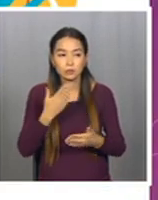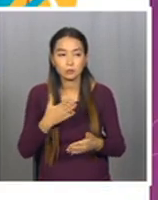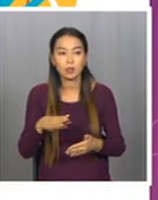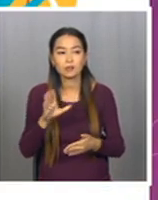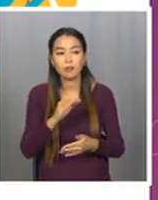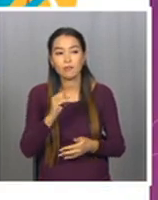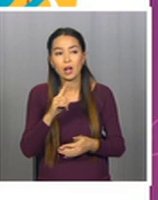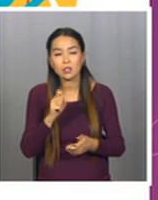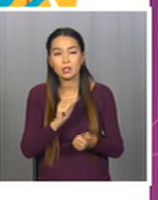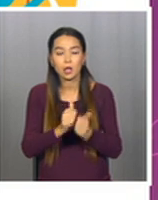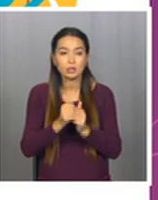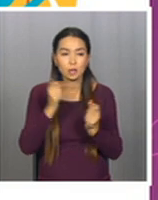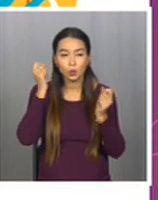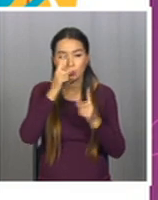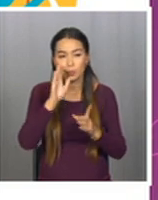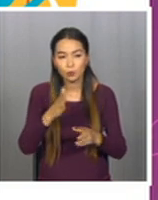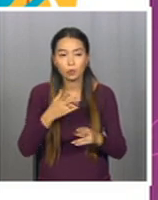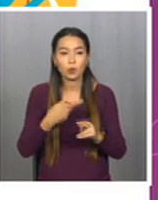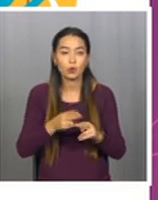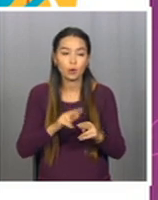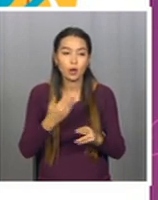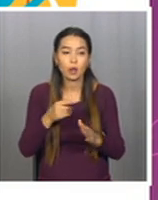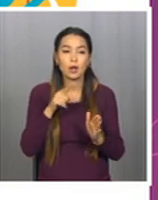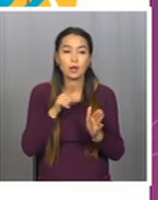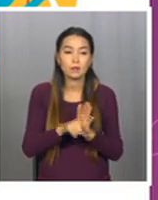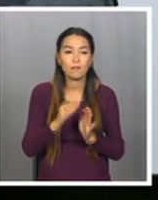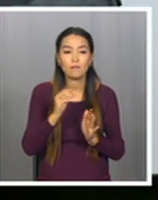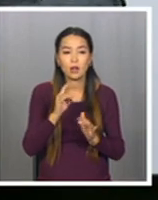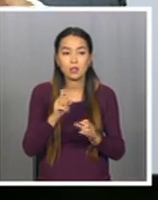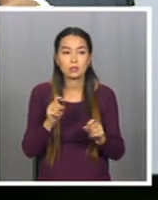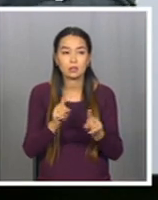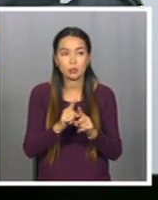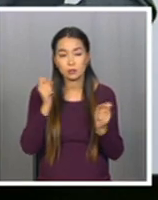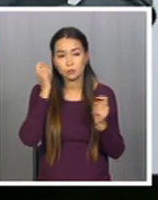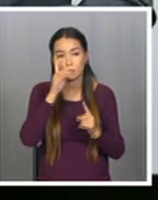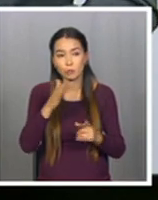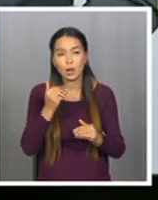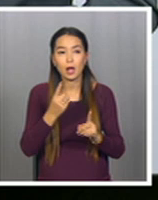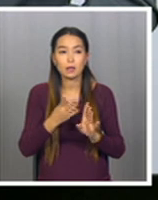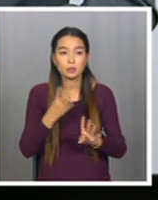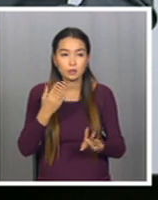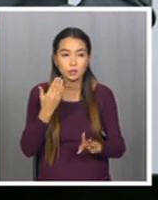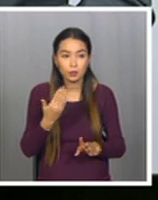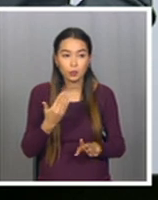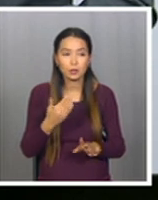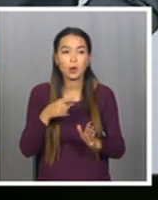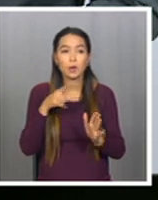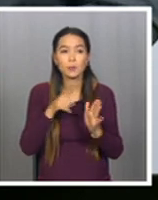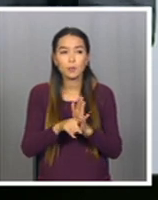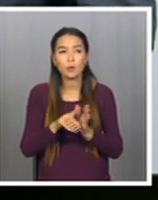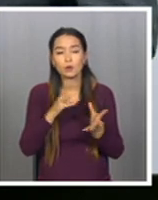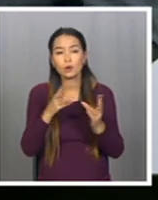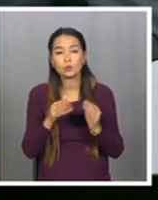анықтау, яғни резистор жалған кездегі фаза ығысуын анықтау. Алдымен резисторды тұрақты тоқ көзіне жалап